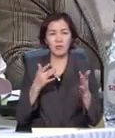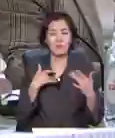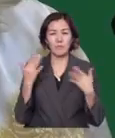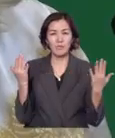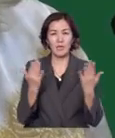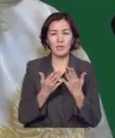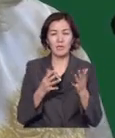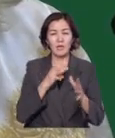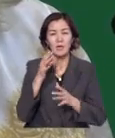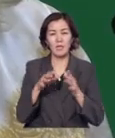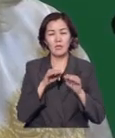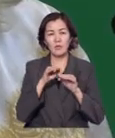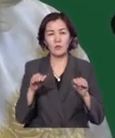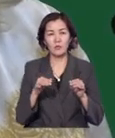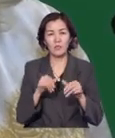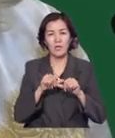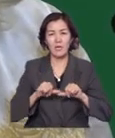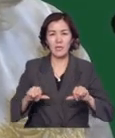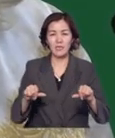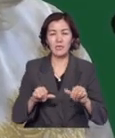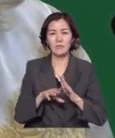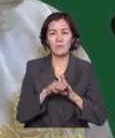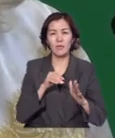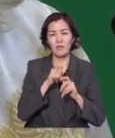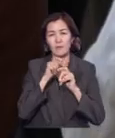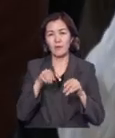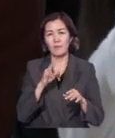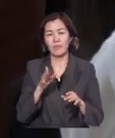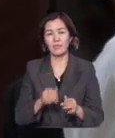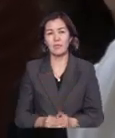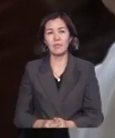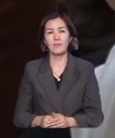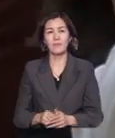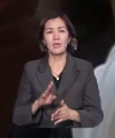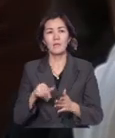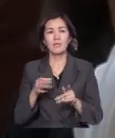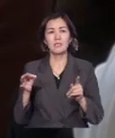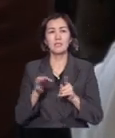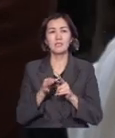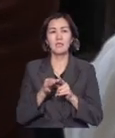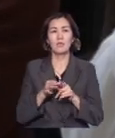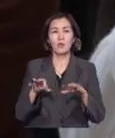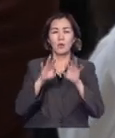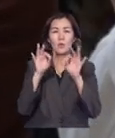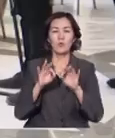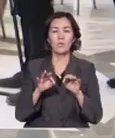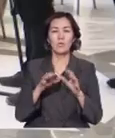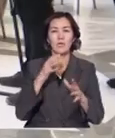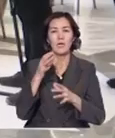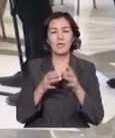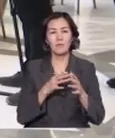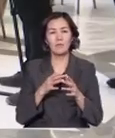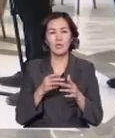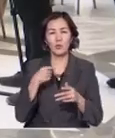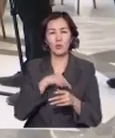қойылып, халықаралық деңгейдегі әділқазылар тараптан бағаланып, марапатталмақ. Форумның басты көздегені өнер әлеміндегі рухани